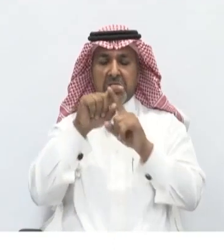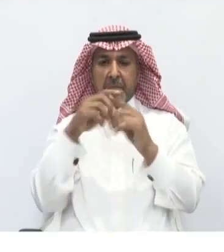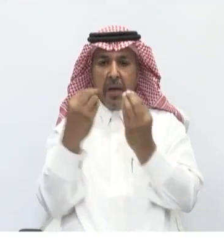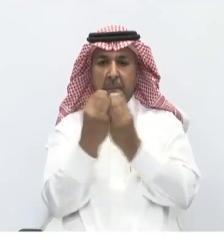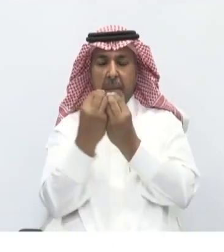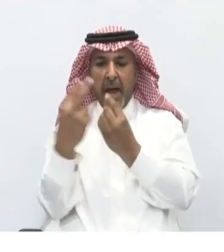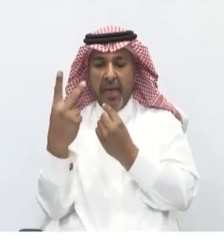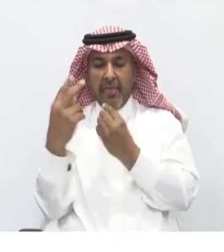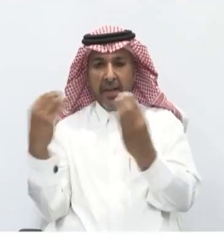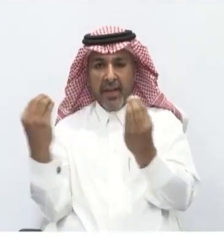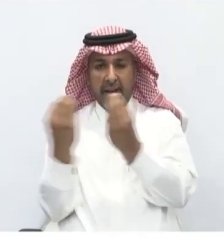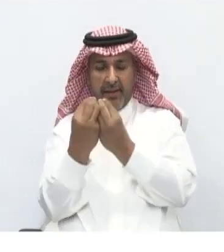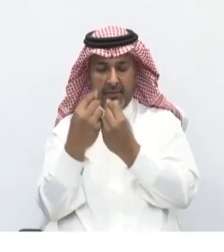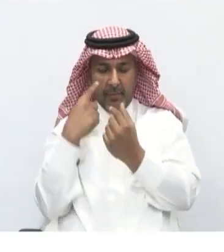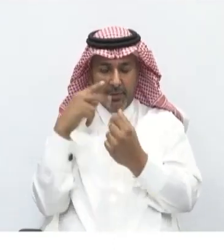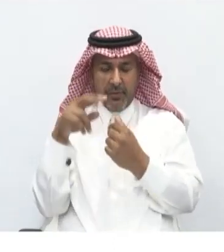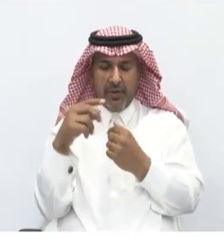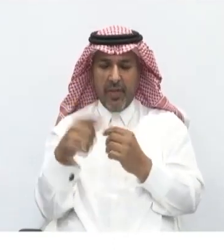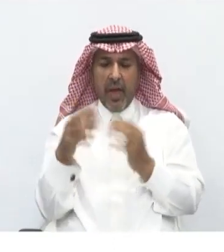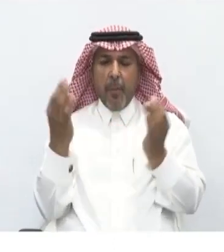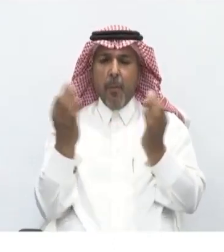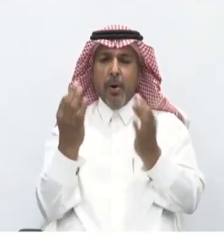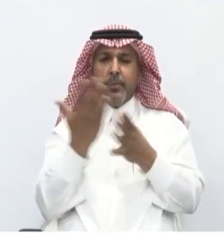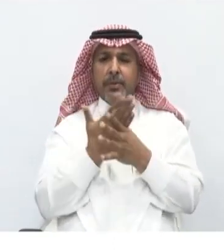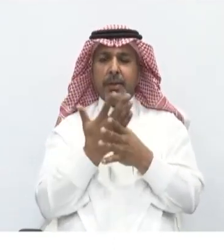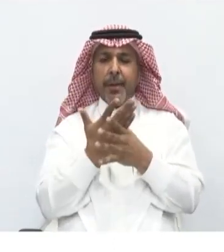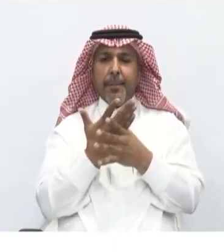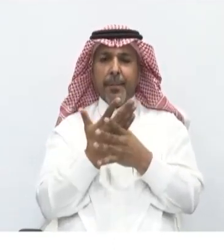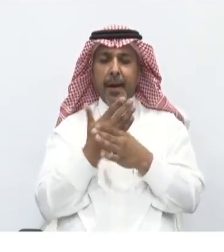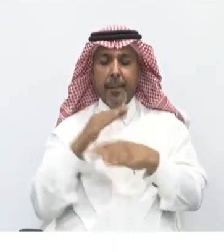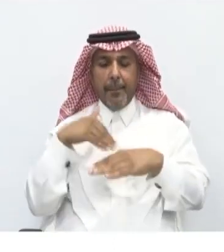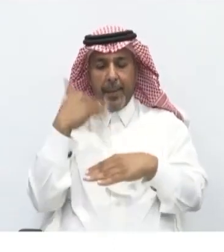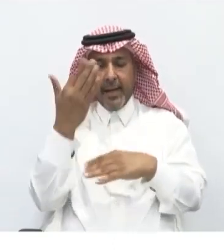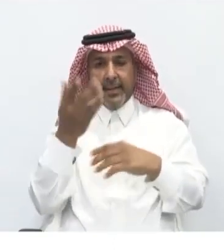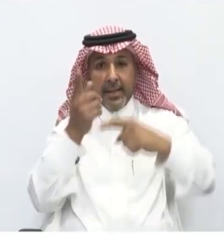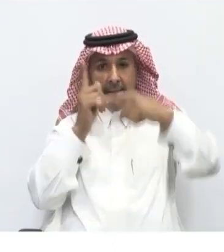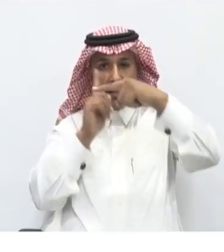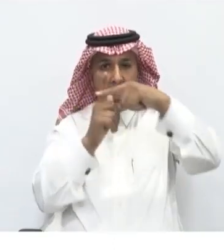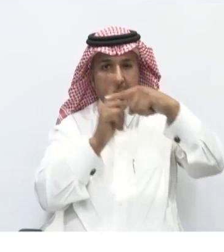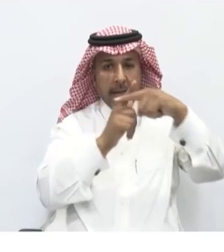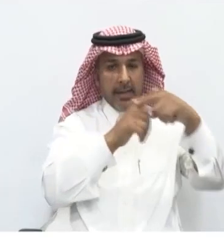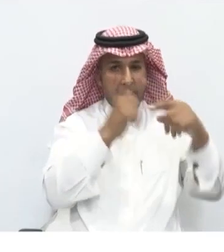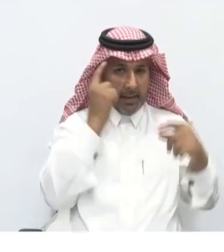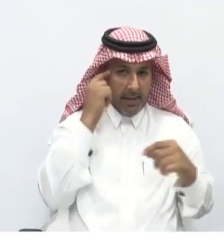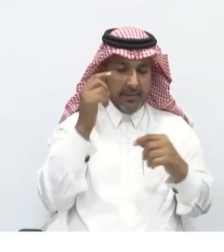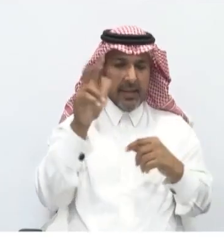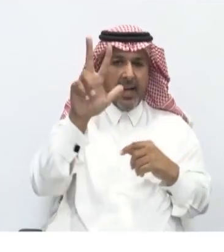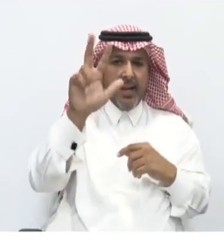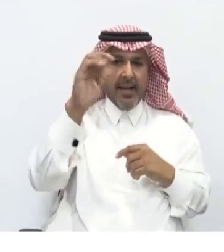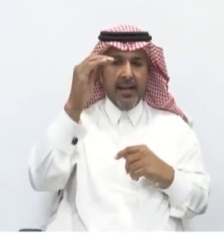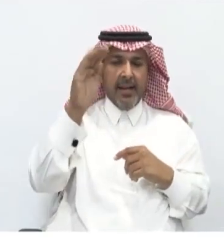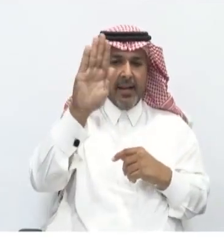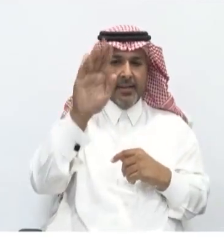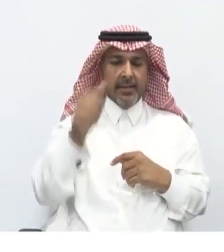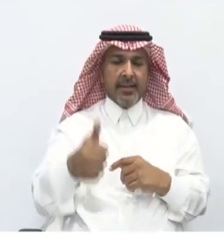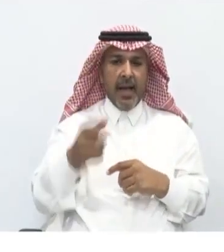الاخرين ماذا استفيد منها استفيد منها في الحسابات الكيميائيه بعد ذلك في الدروس القادمه باذن